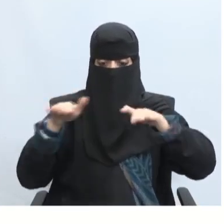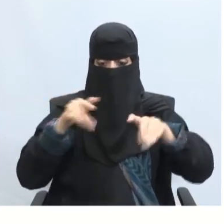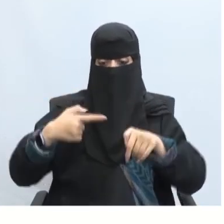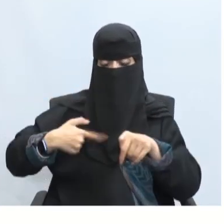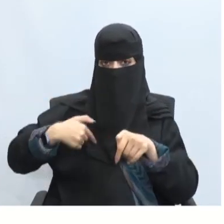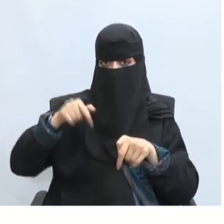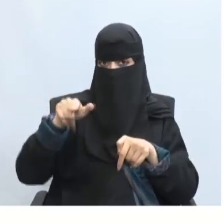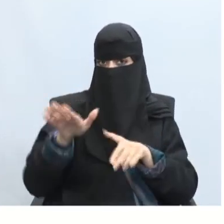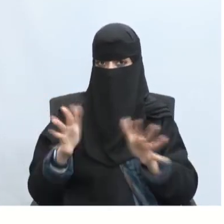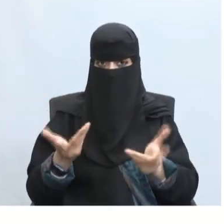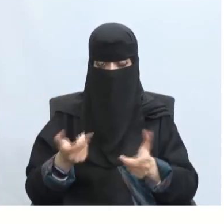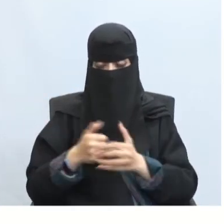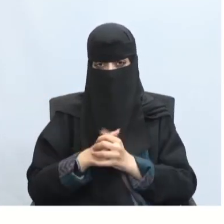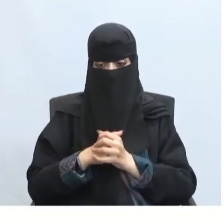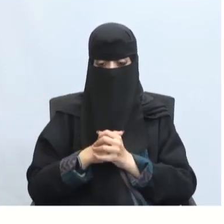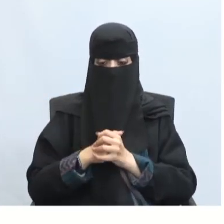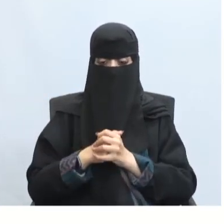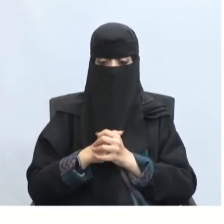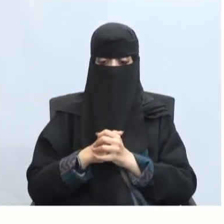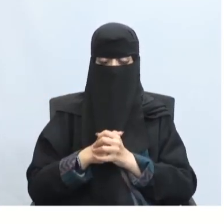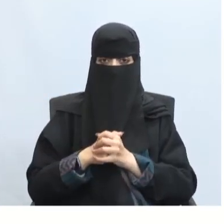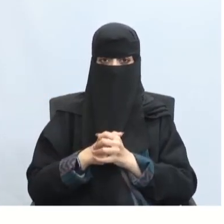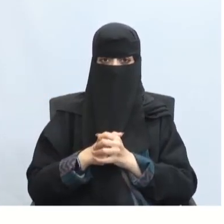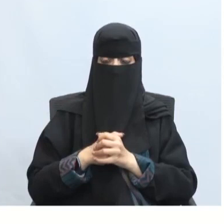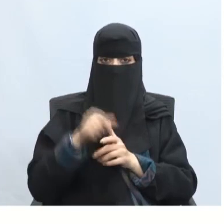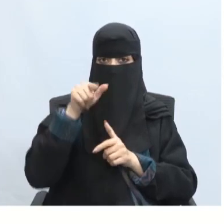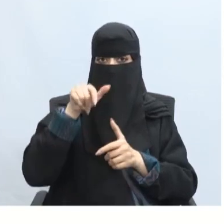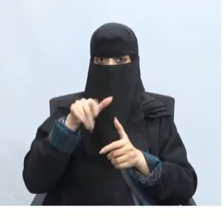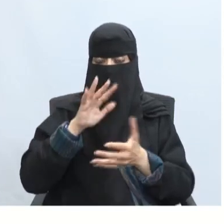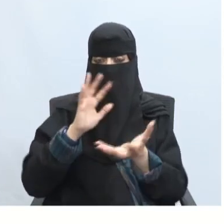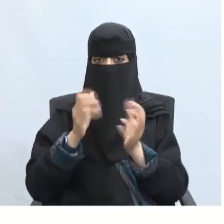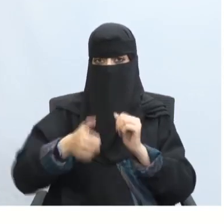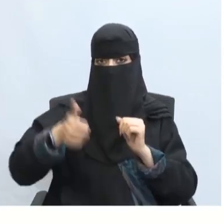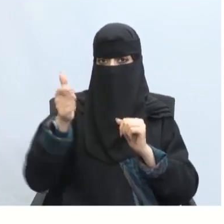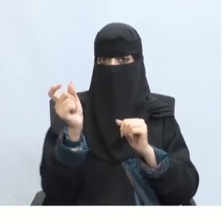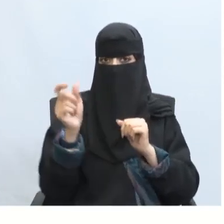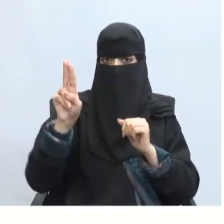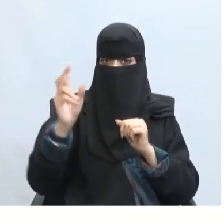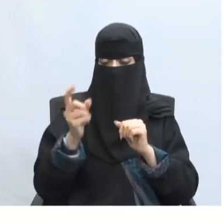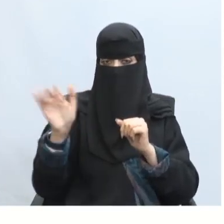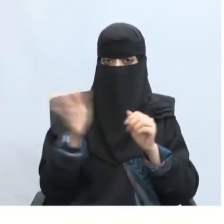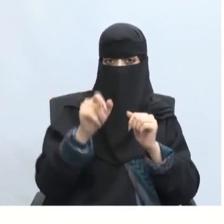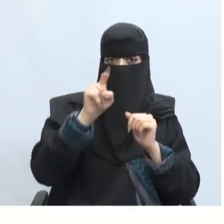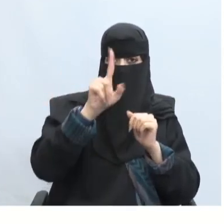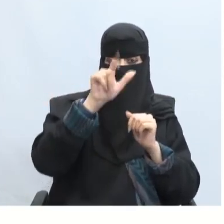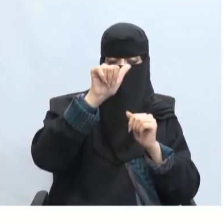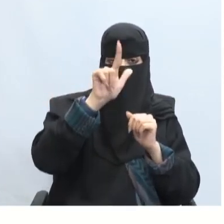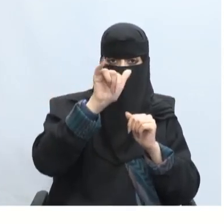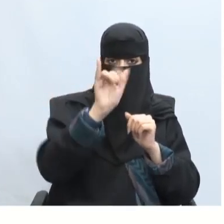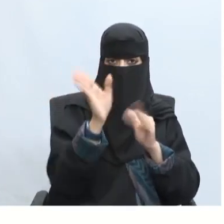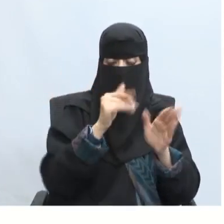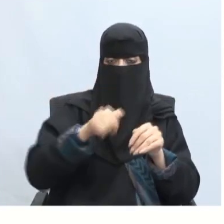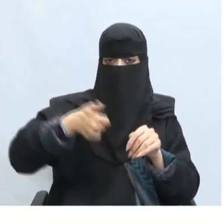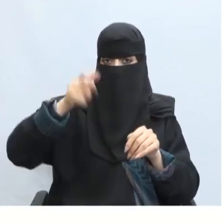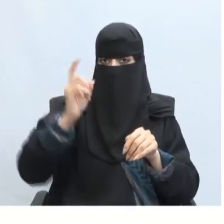على هذا النوع من الزلازل الانتر بليت ايرث كويكس وهذا النوع